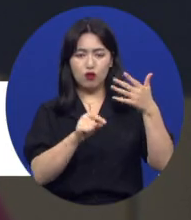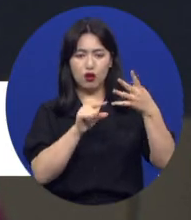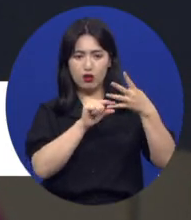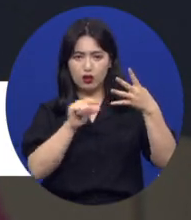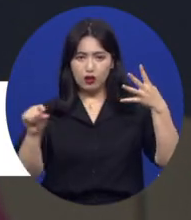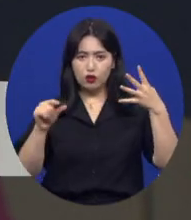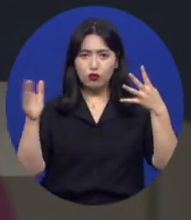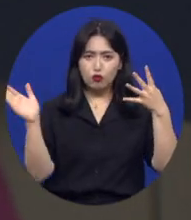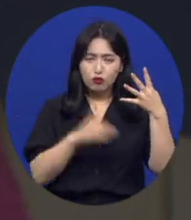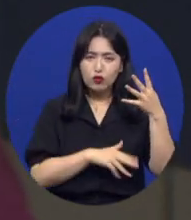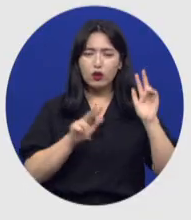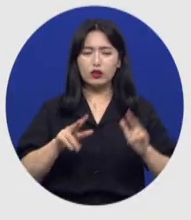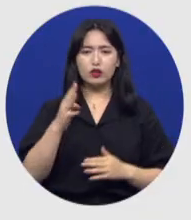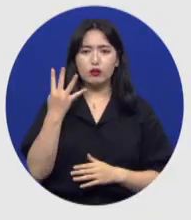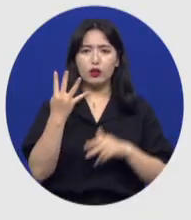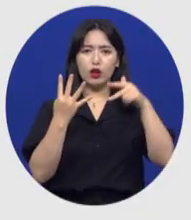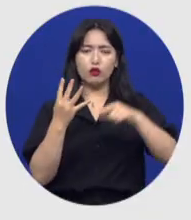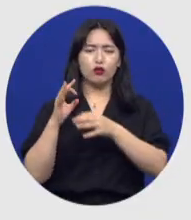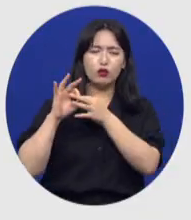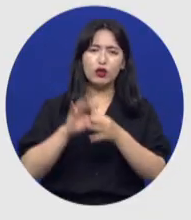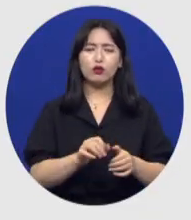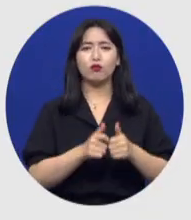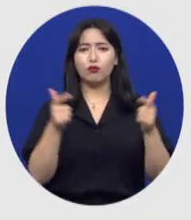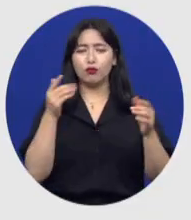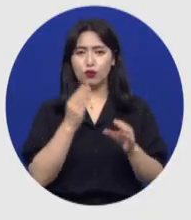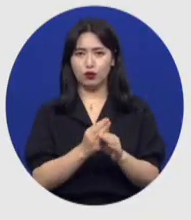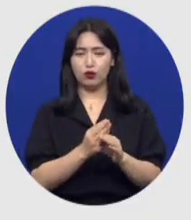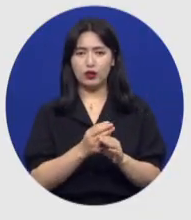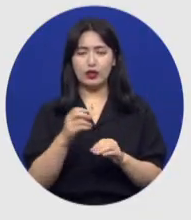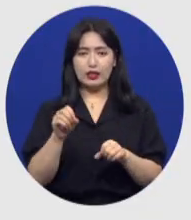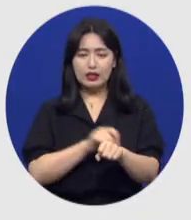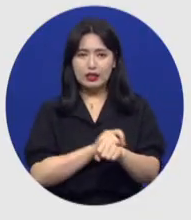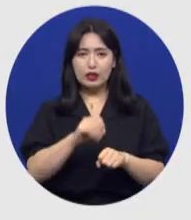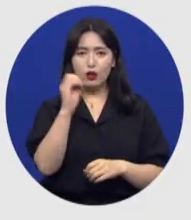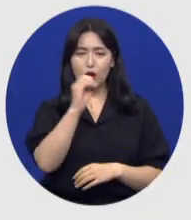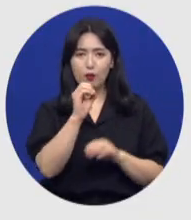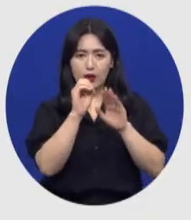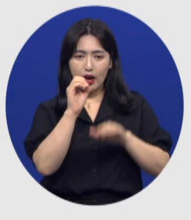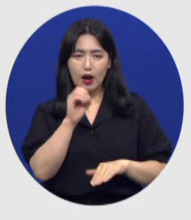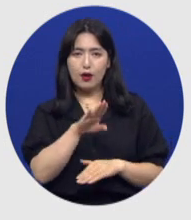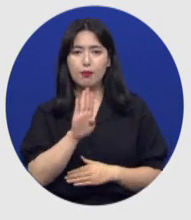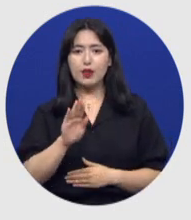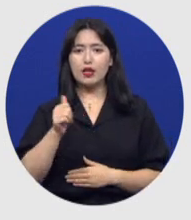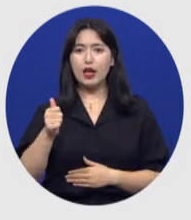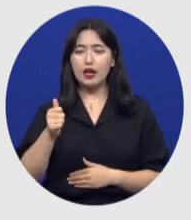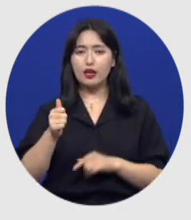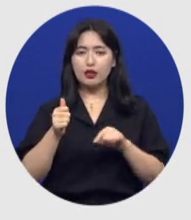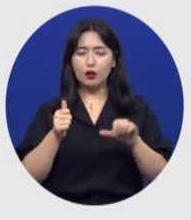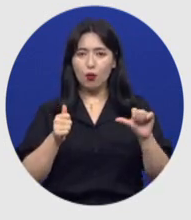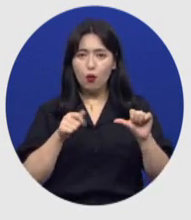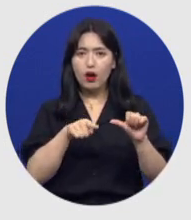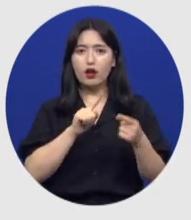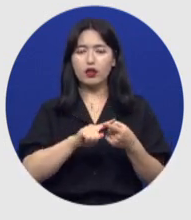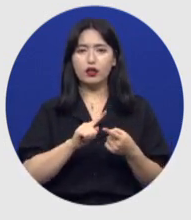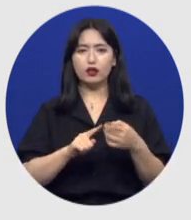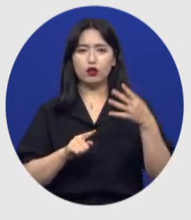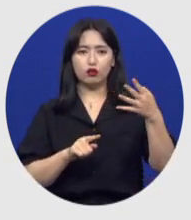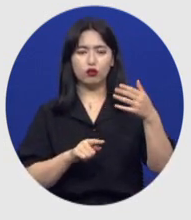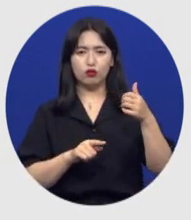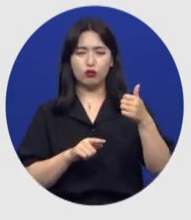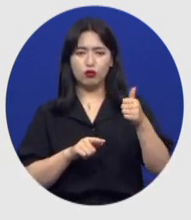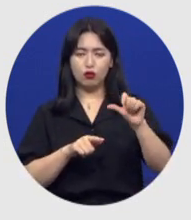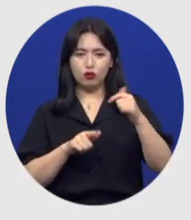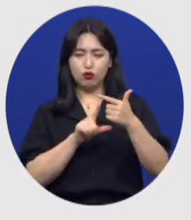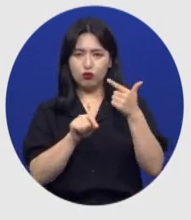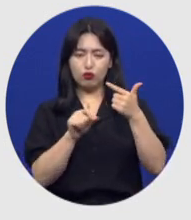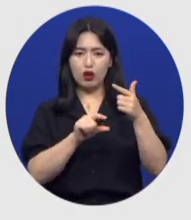연속 증가하고 있습니다 특히 5 미크론 하위 변인 bao 의 검출 율은 6월 다섯째주 의 8.7% 에서